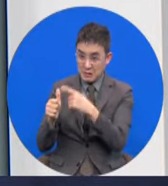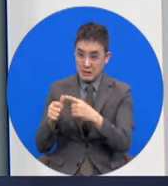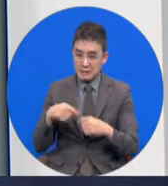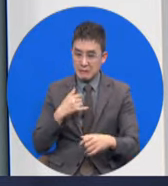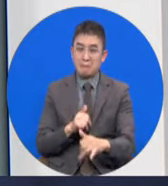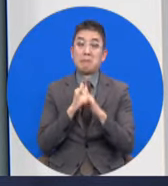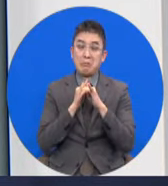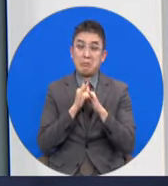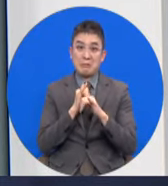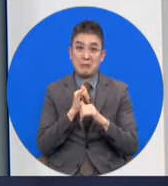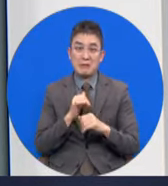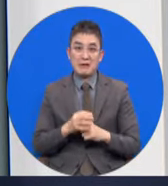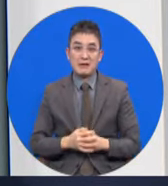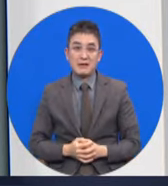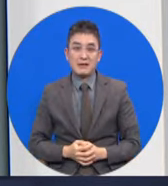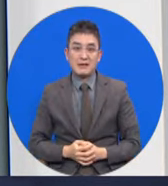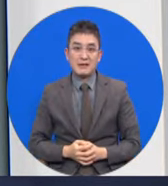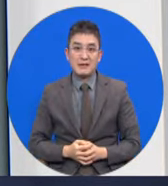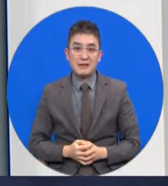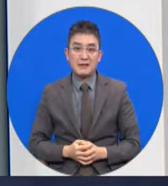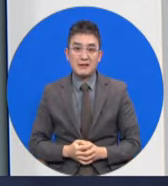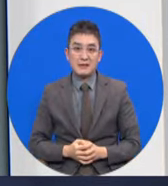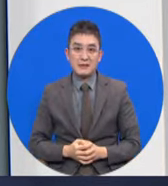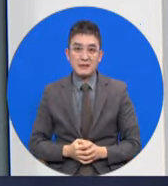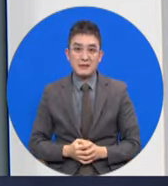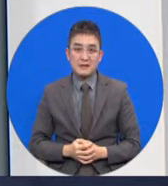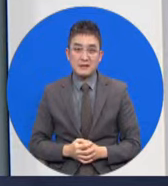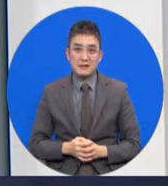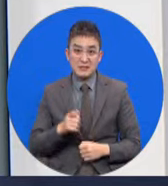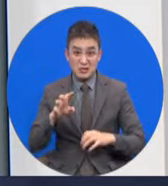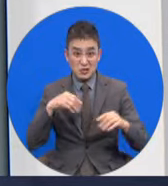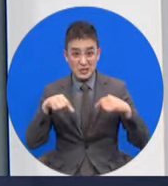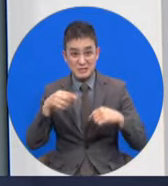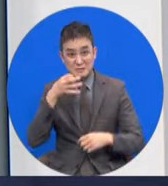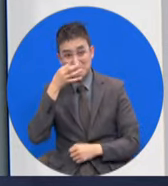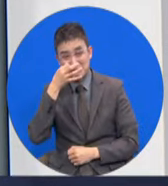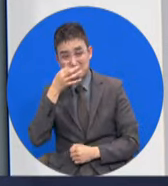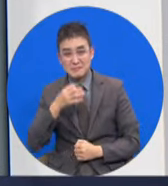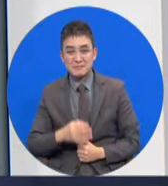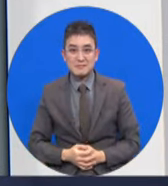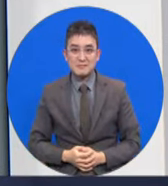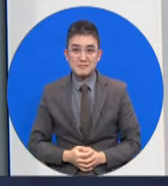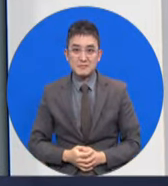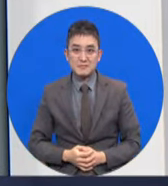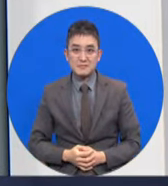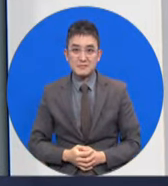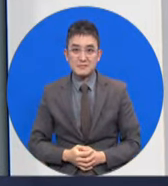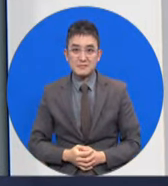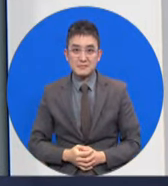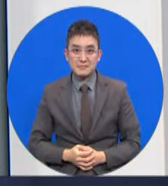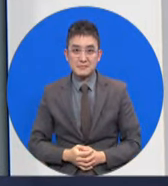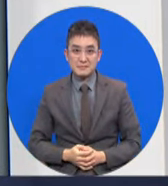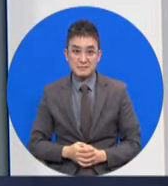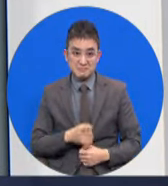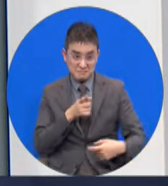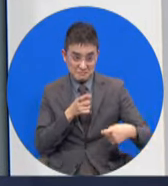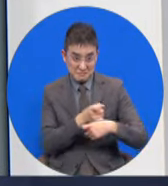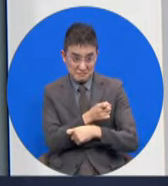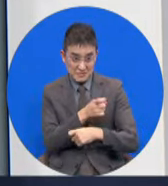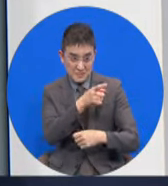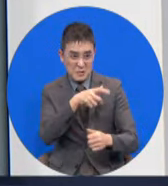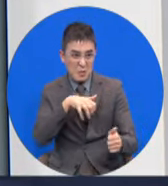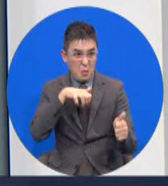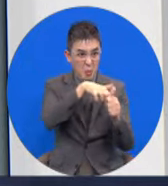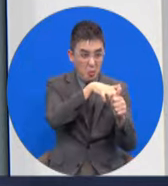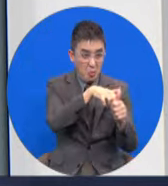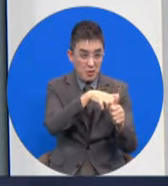그러니까 얻는 이익을 얻는 그런 정치가 되다 보니까는 결국은 남을 공격해서 비토를 놔서